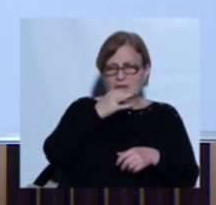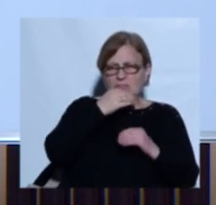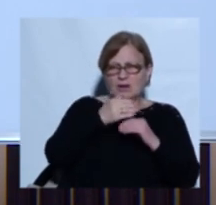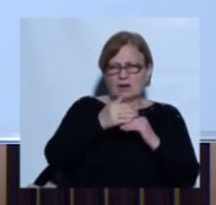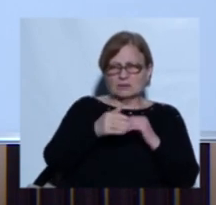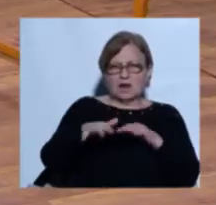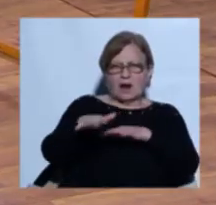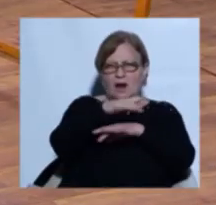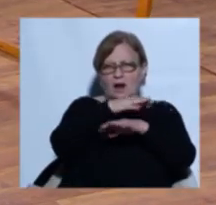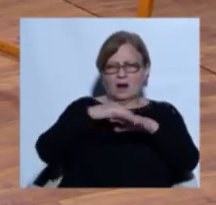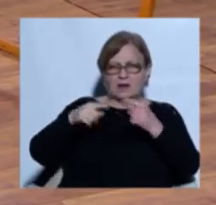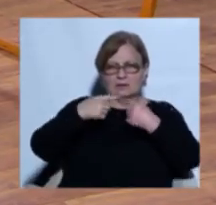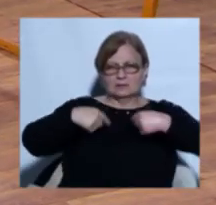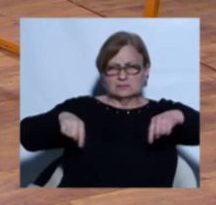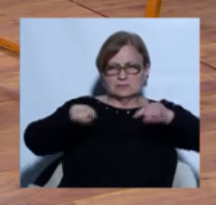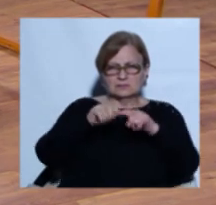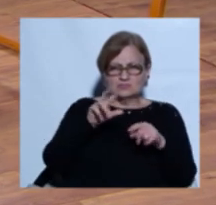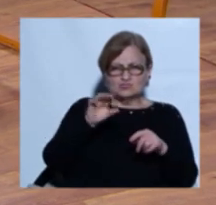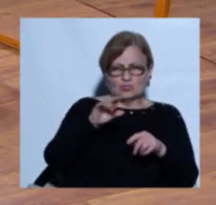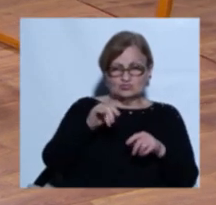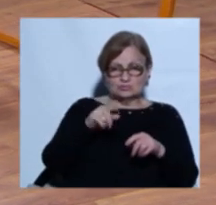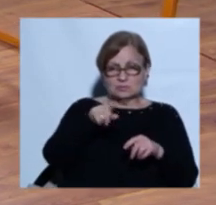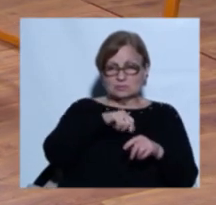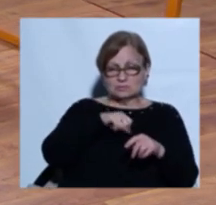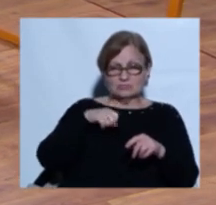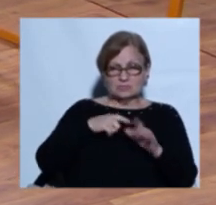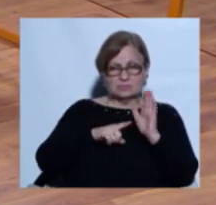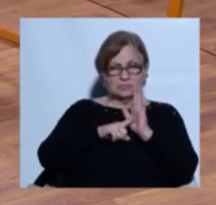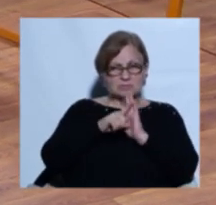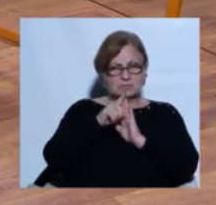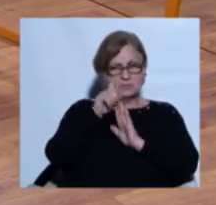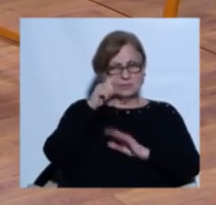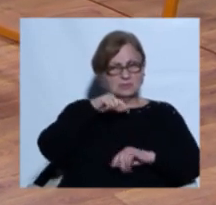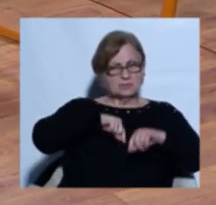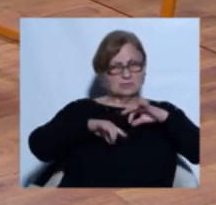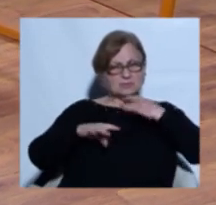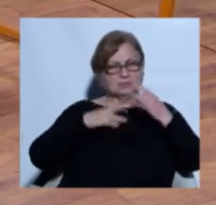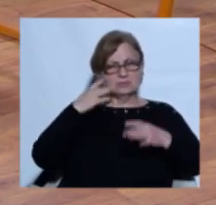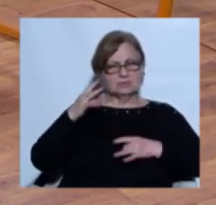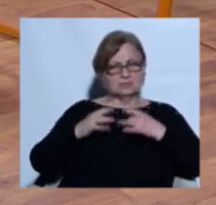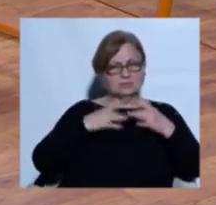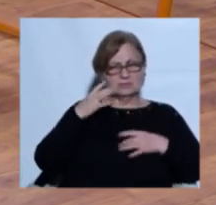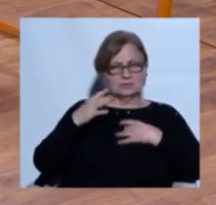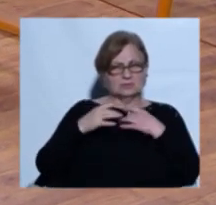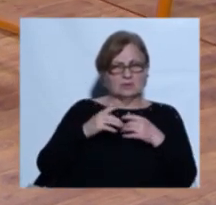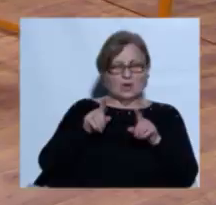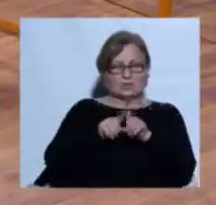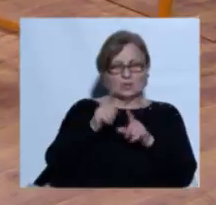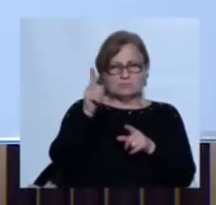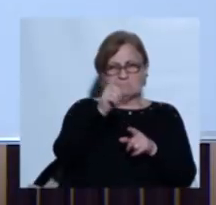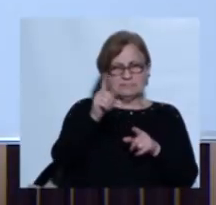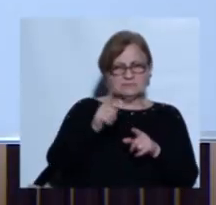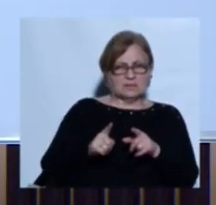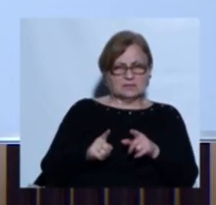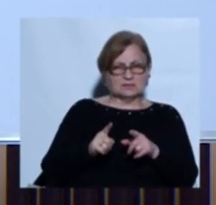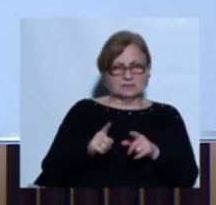ჯოგში ერთადერთ ადამიანში გააჩენს რაღაც ბზარს. და მინდა გითხრათ, რომ ეს